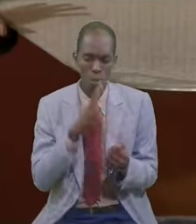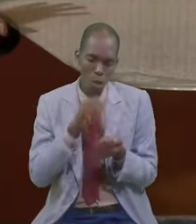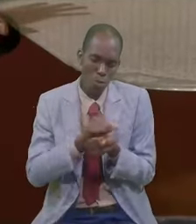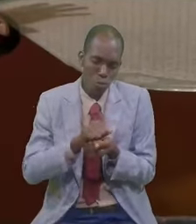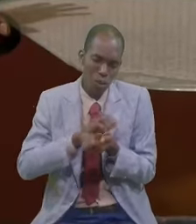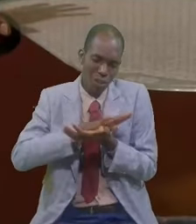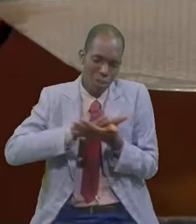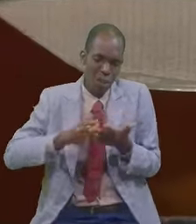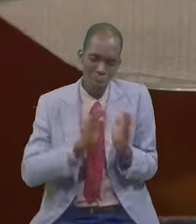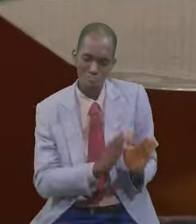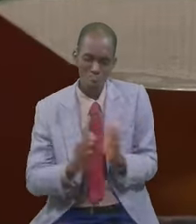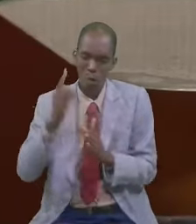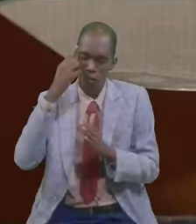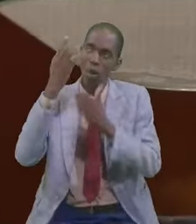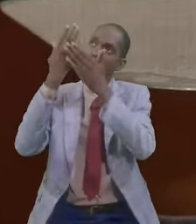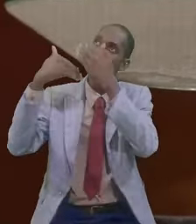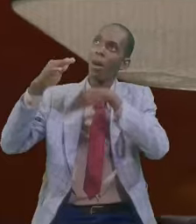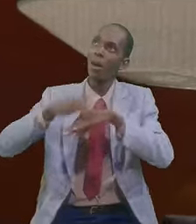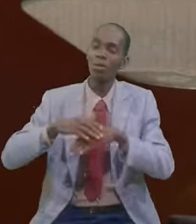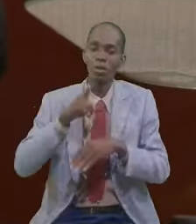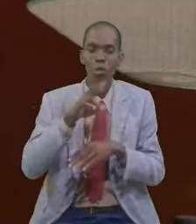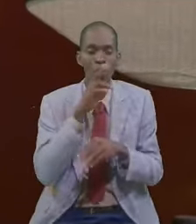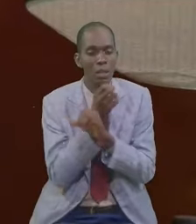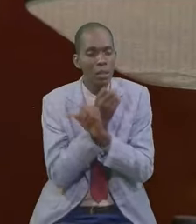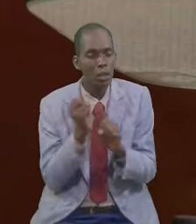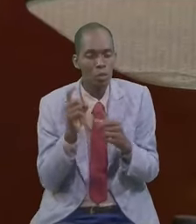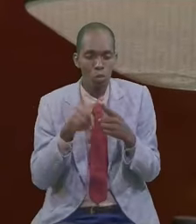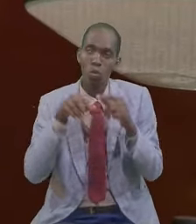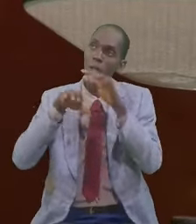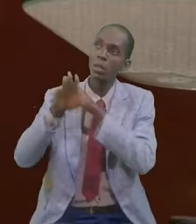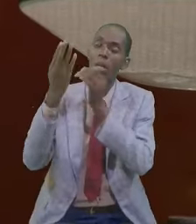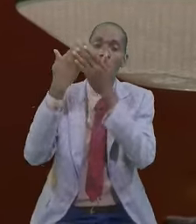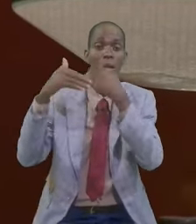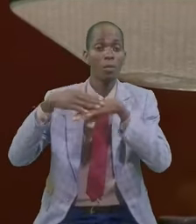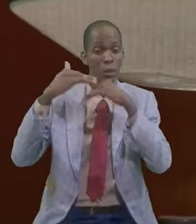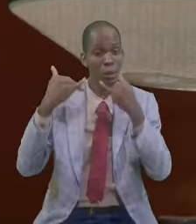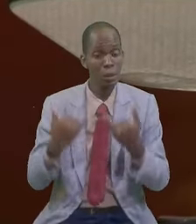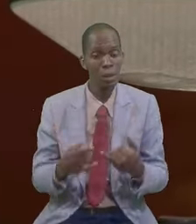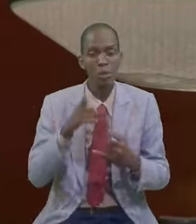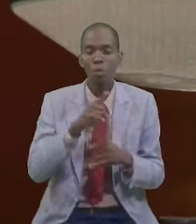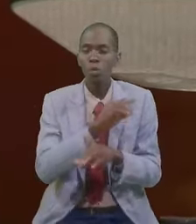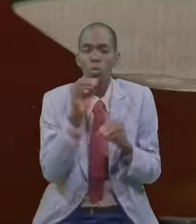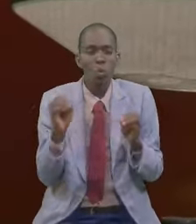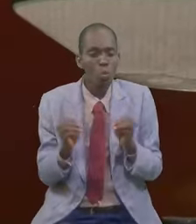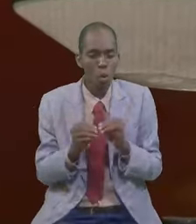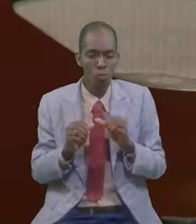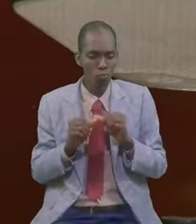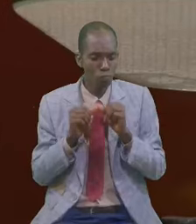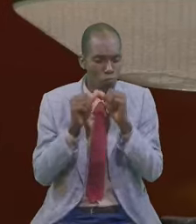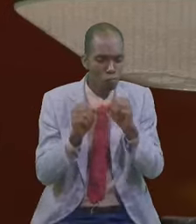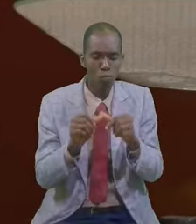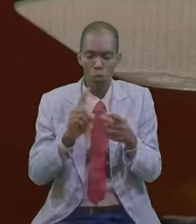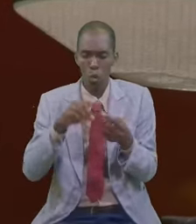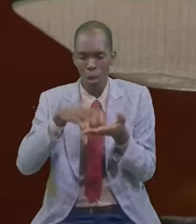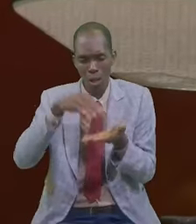sauvé, afin d'être en route pour le ciel. Maintenant, il ne continue pas d'apprendre. Il ne